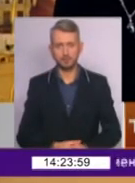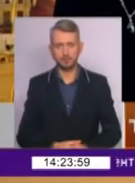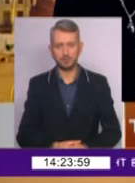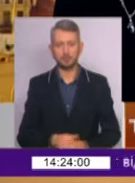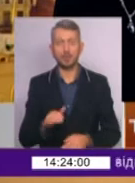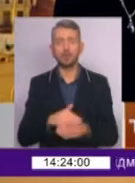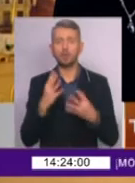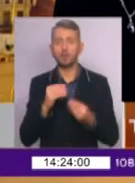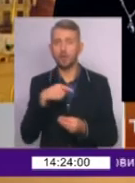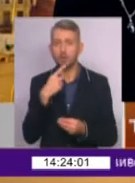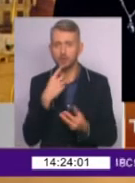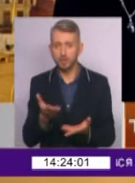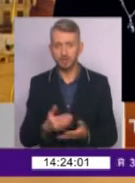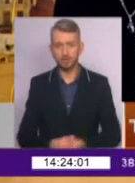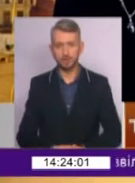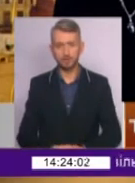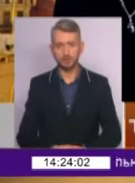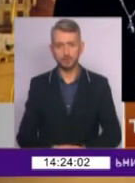Доброго дня, говоріть, будь ласка.